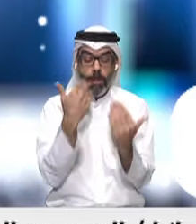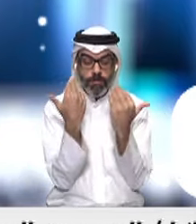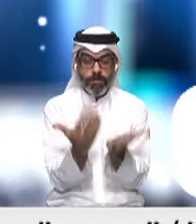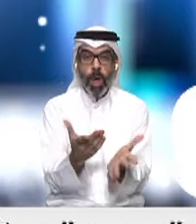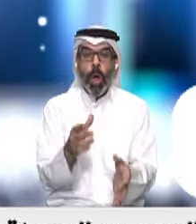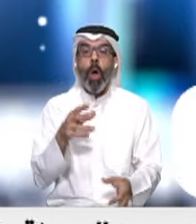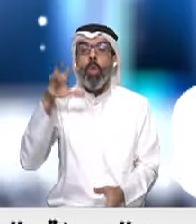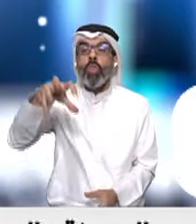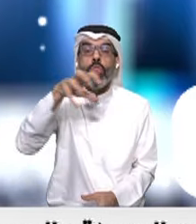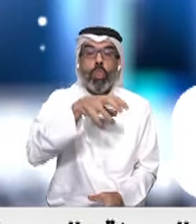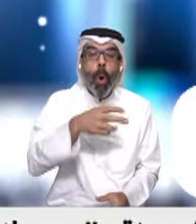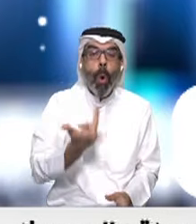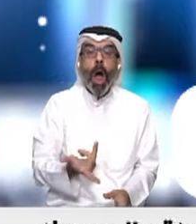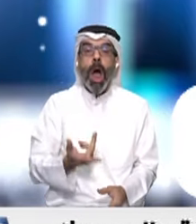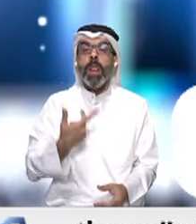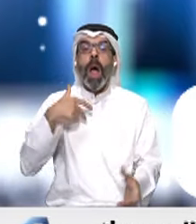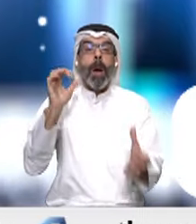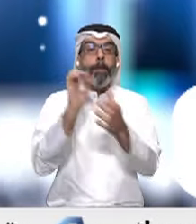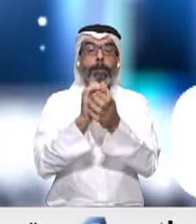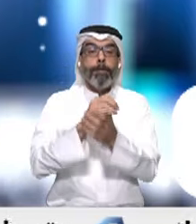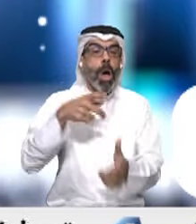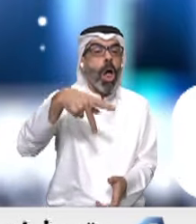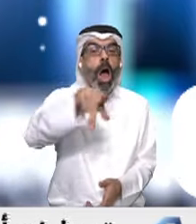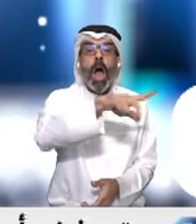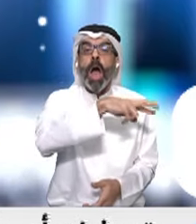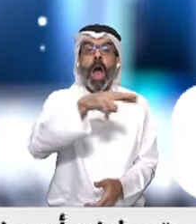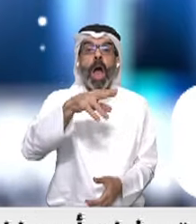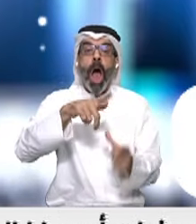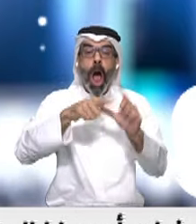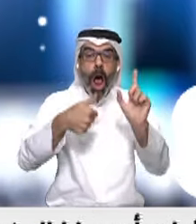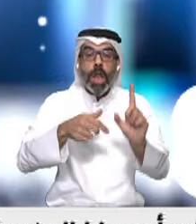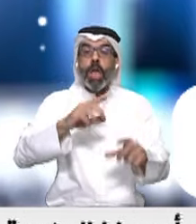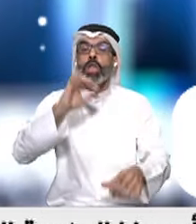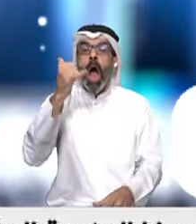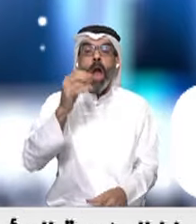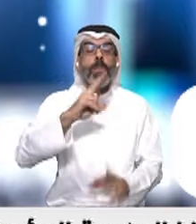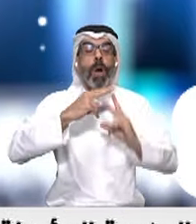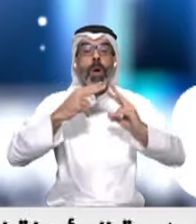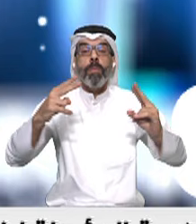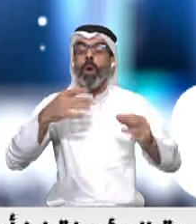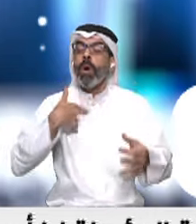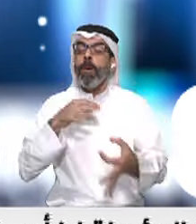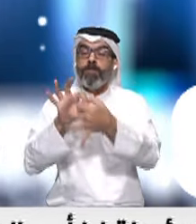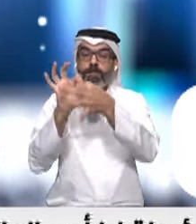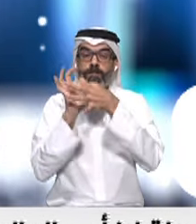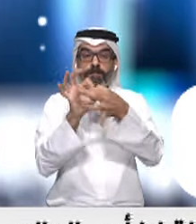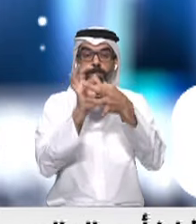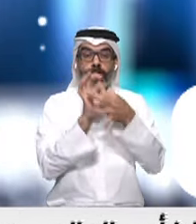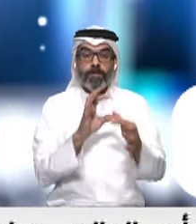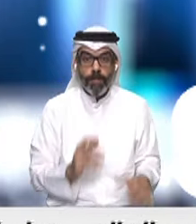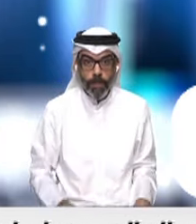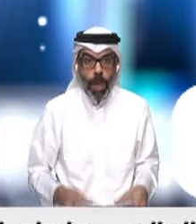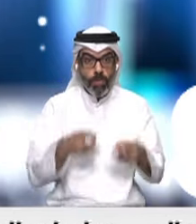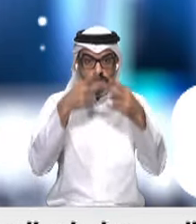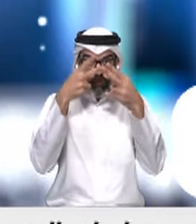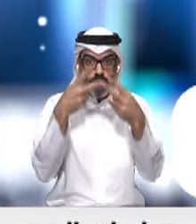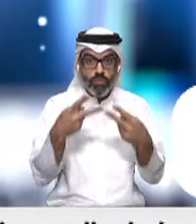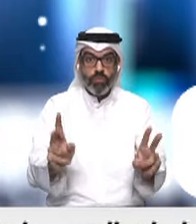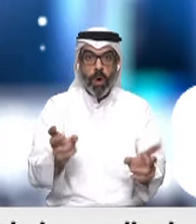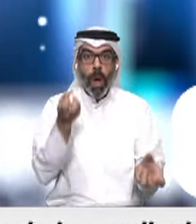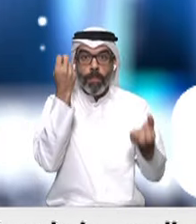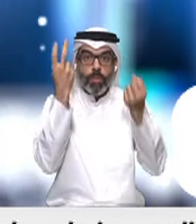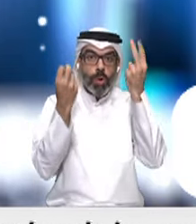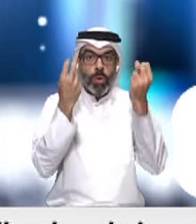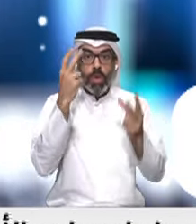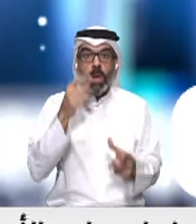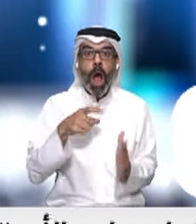الكويت والدول الشقيقه والصديقه المتعلقه بتعزيز العلاقات الثنائيه ومنها الموافقه على مشروع مرسوم